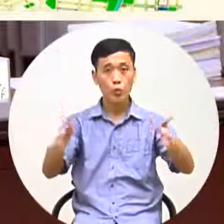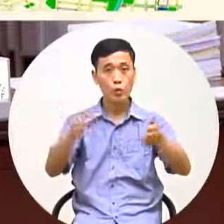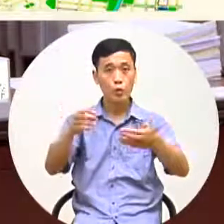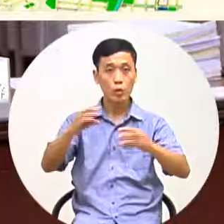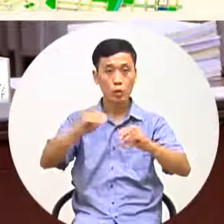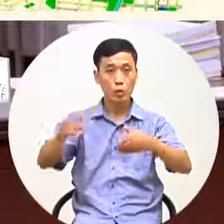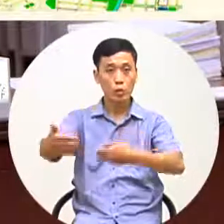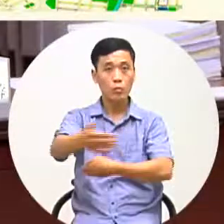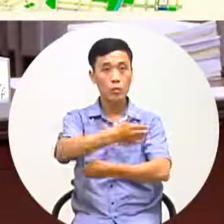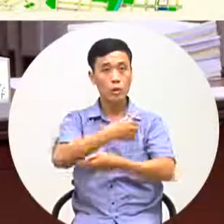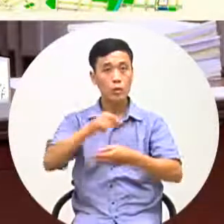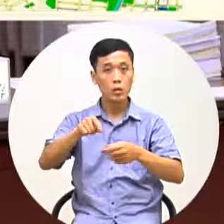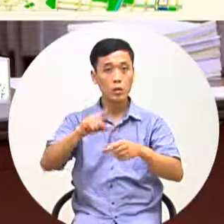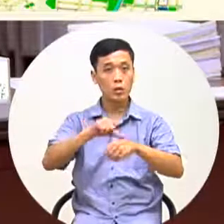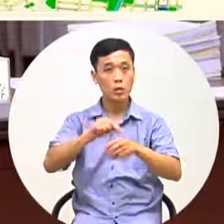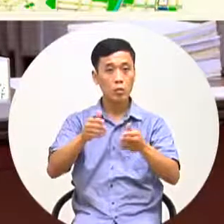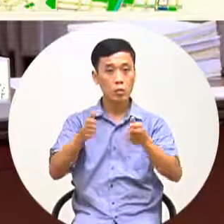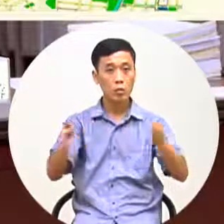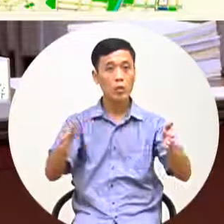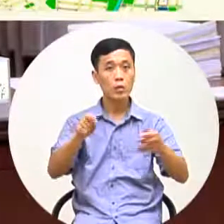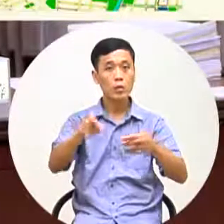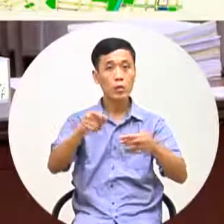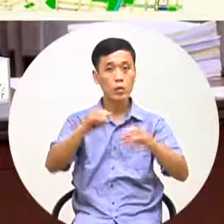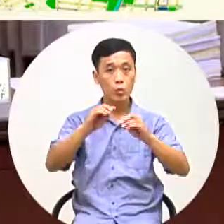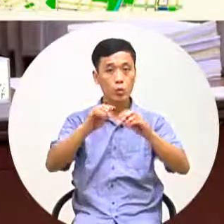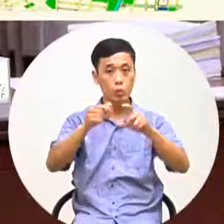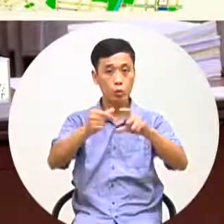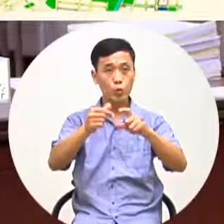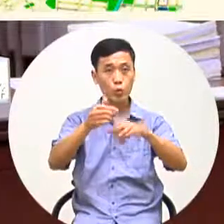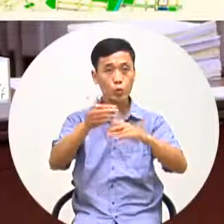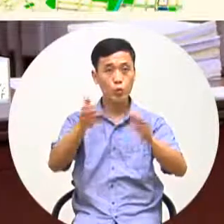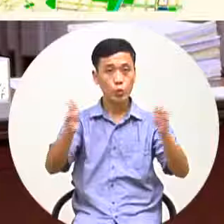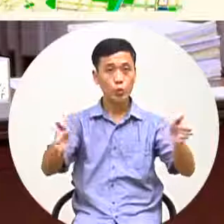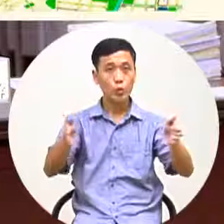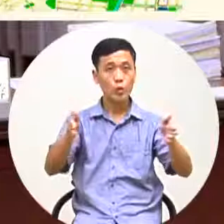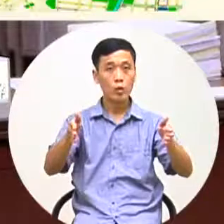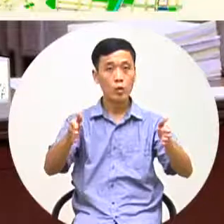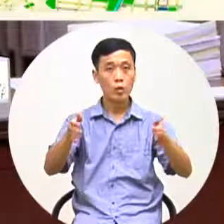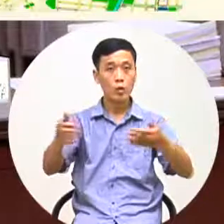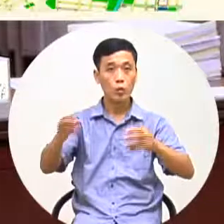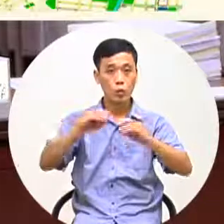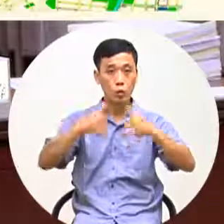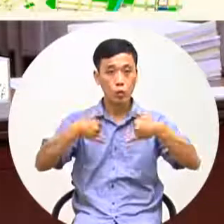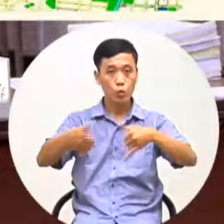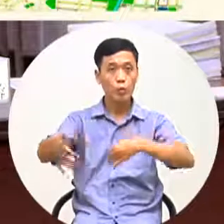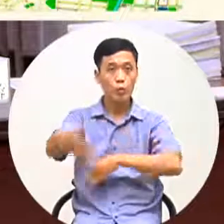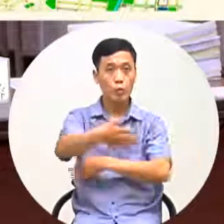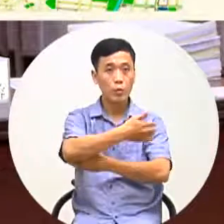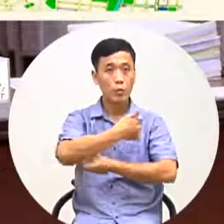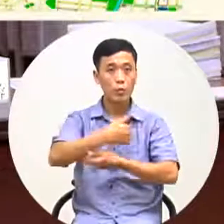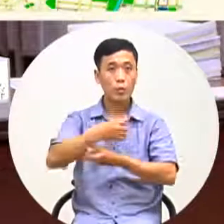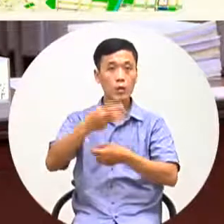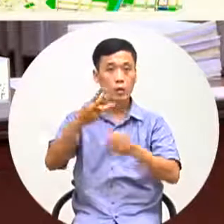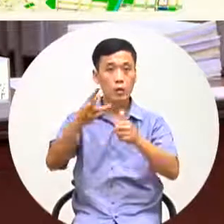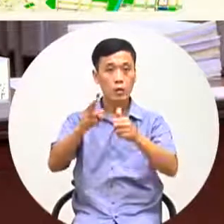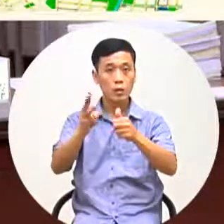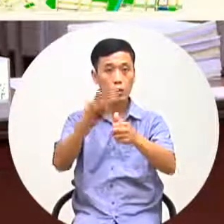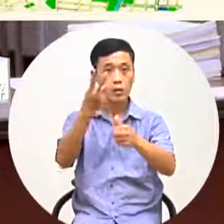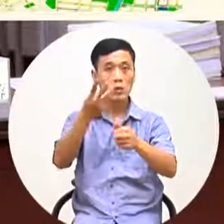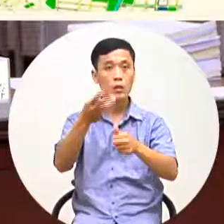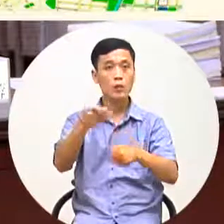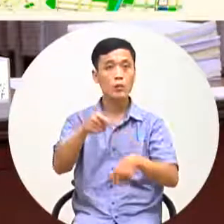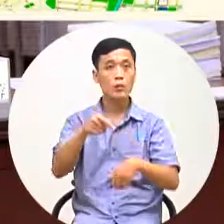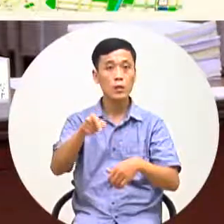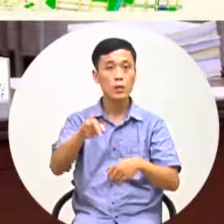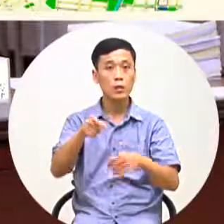区段征收对不对？吼，这拢总有93家，但是咧，哦，咱的都市计划通嘛，都市计划通嘛检讨了，上中